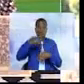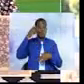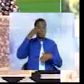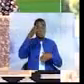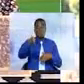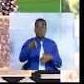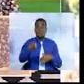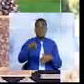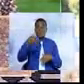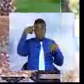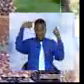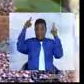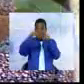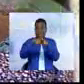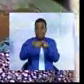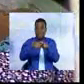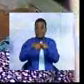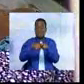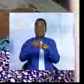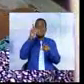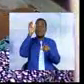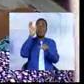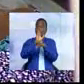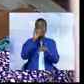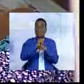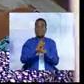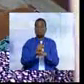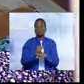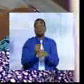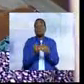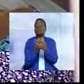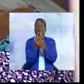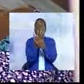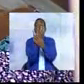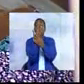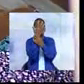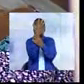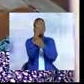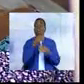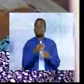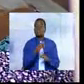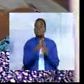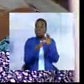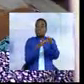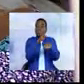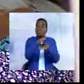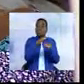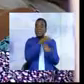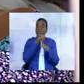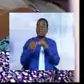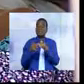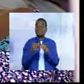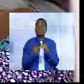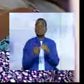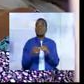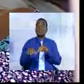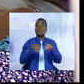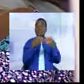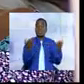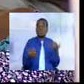se retrouvent, la Côte d'Ivoire se met en marche. Oui. Et c'est ce qui se produit